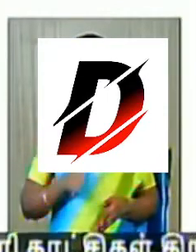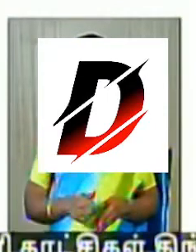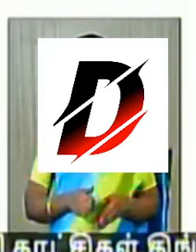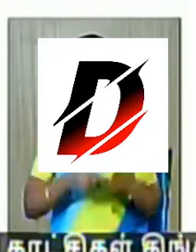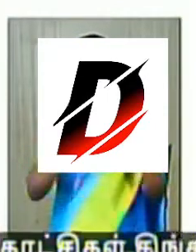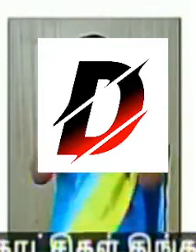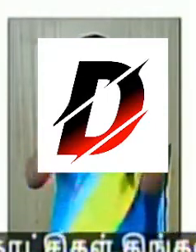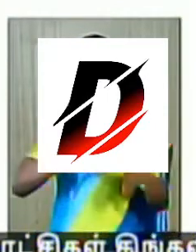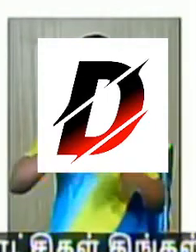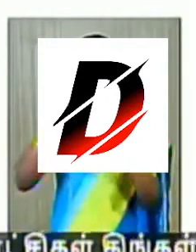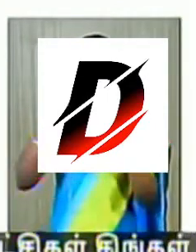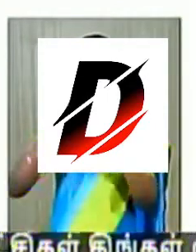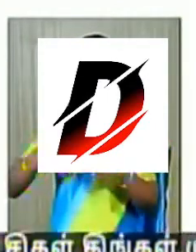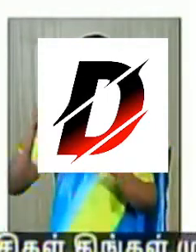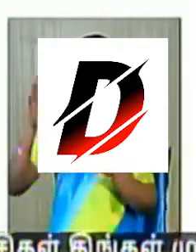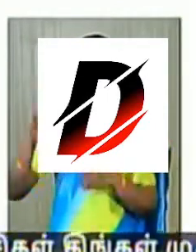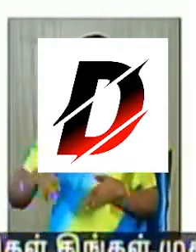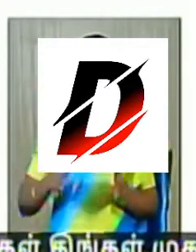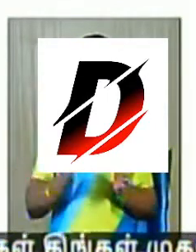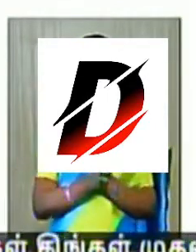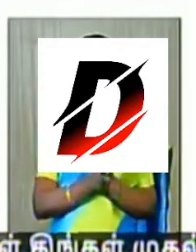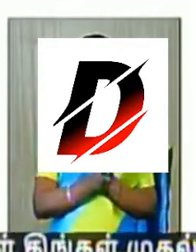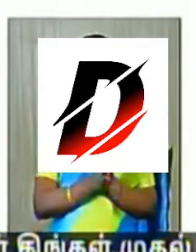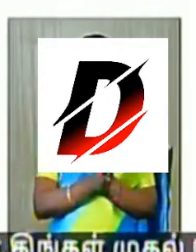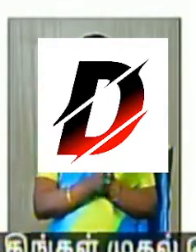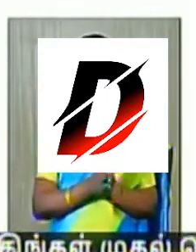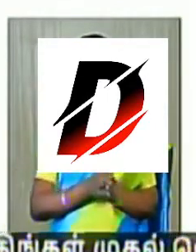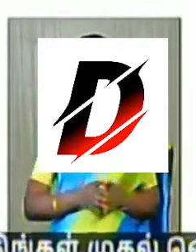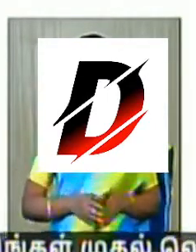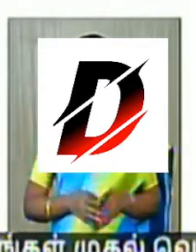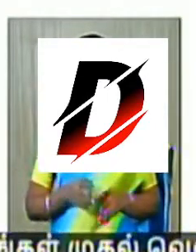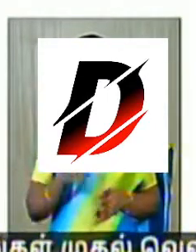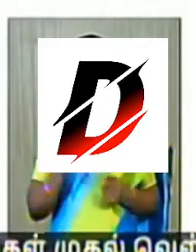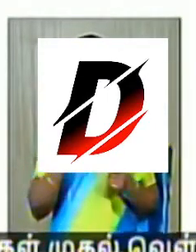நாம் கூட்டி கூட்டி போட வேண்டியதுதான். மைனஸ் 6 ப்ளஸ் 3